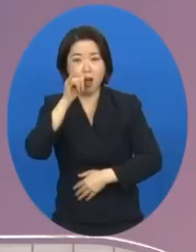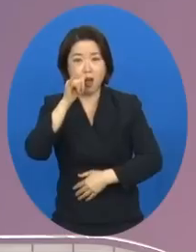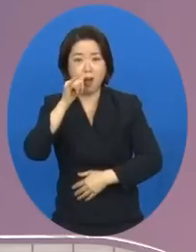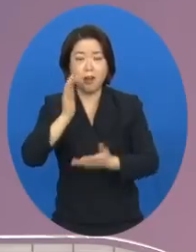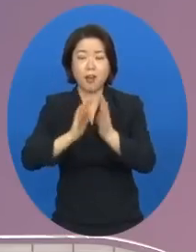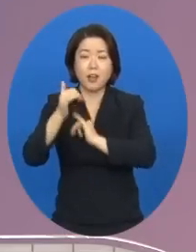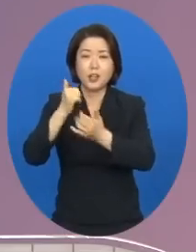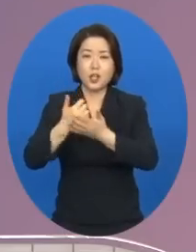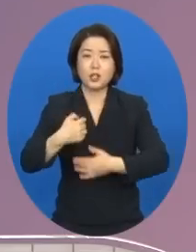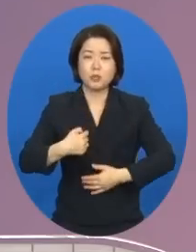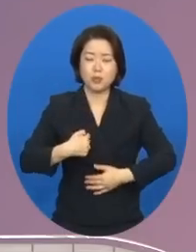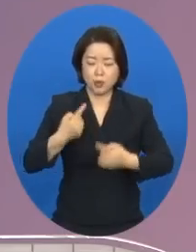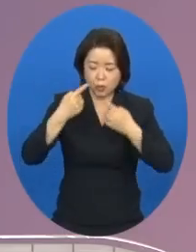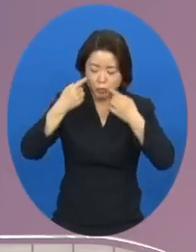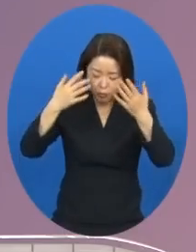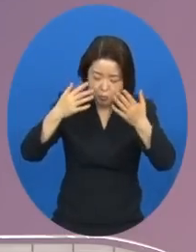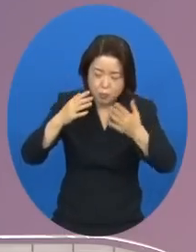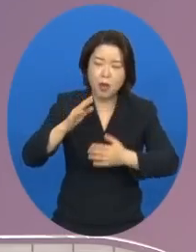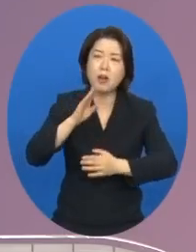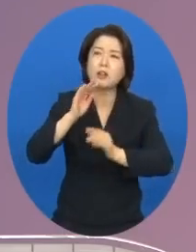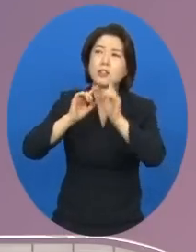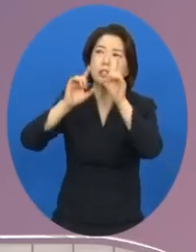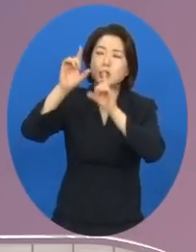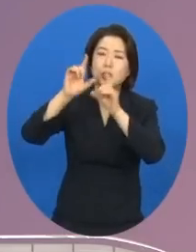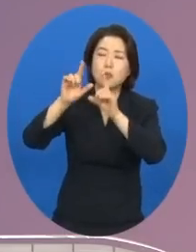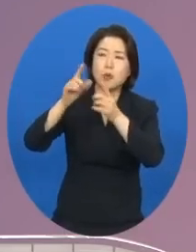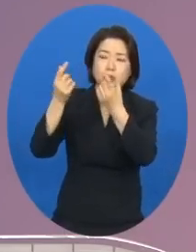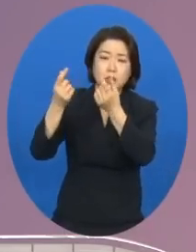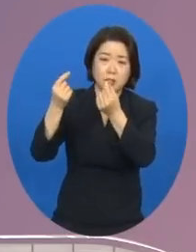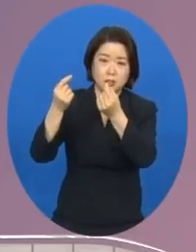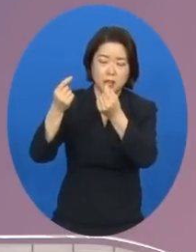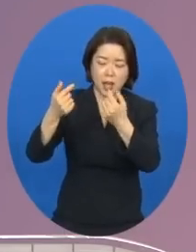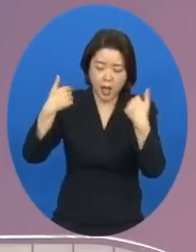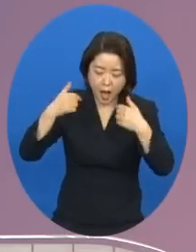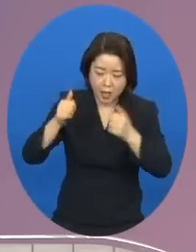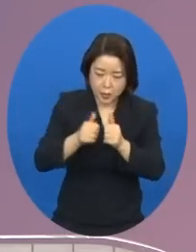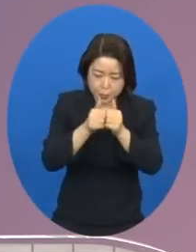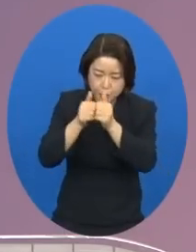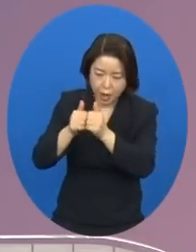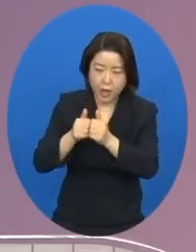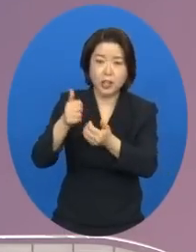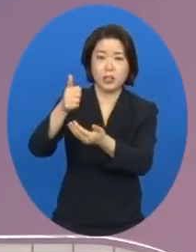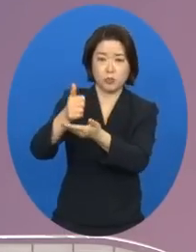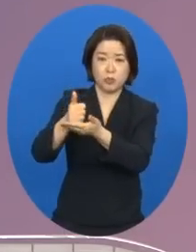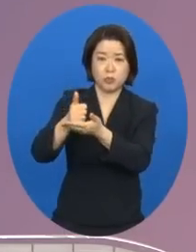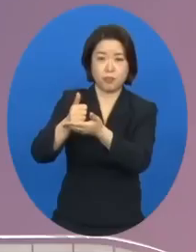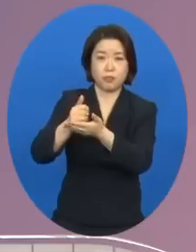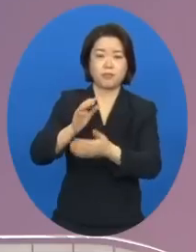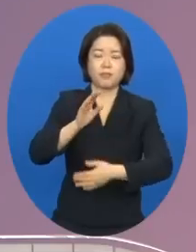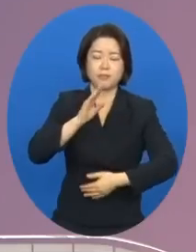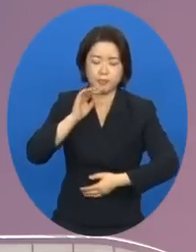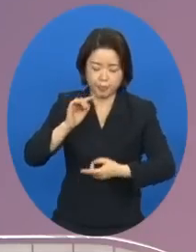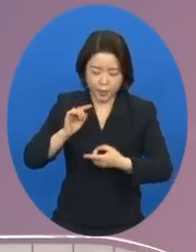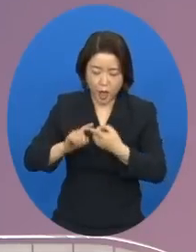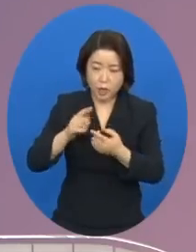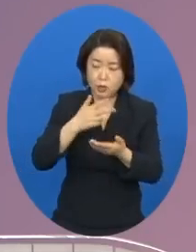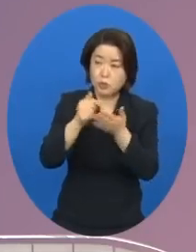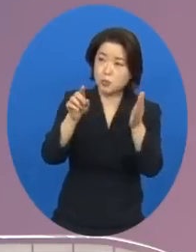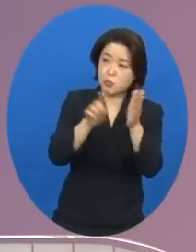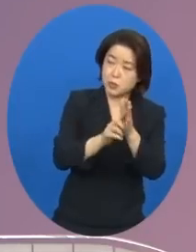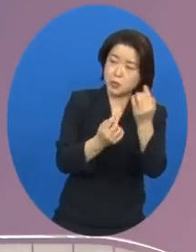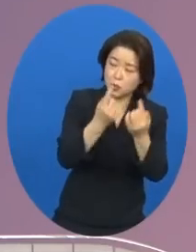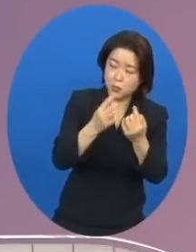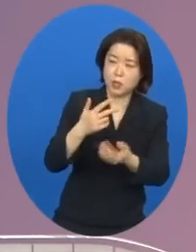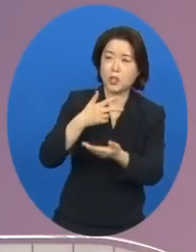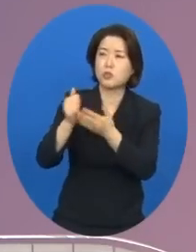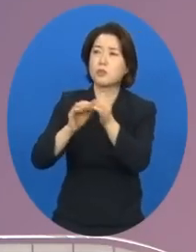저에게 분명한 실제이고 늘 함께 계시는 분이시고 당연히 주님을 믿습니다 보다 주님을